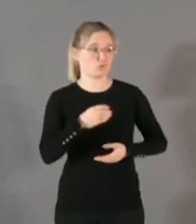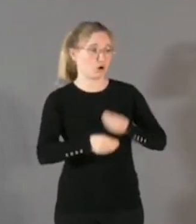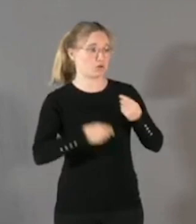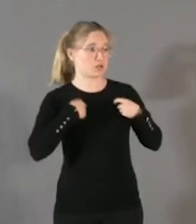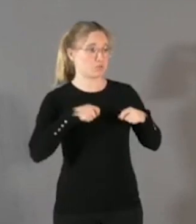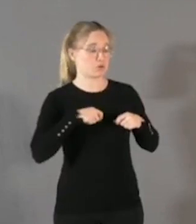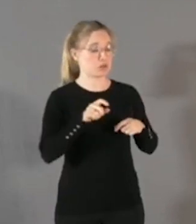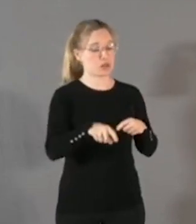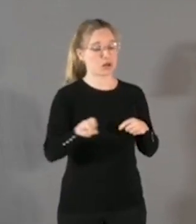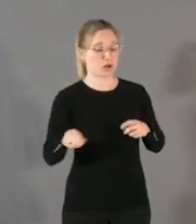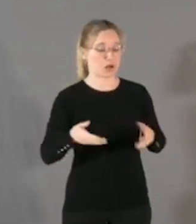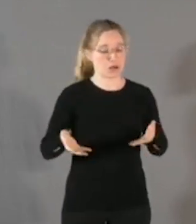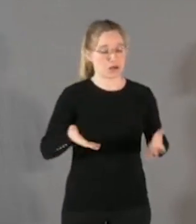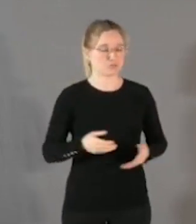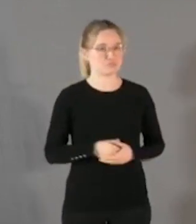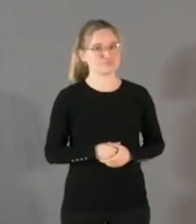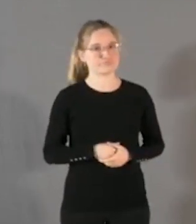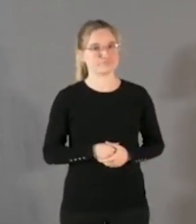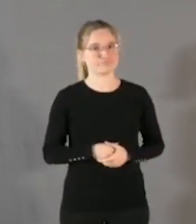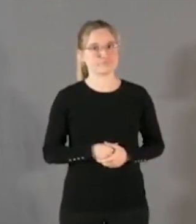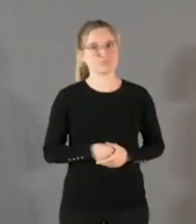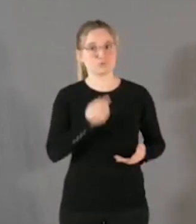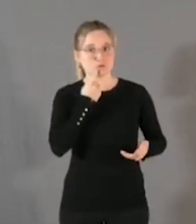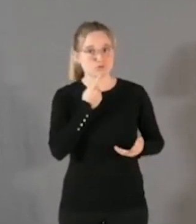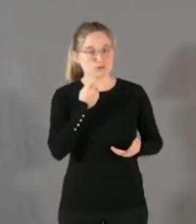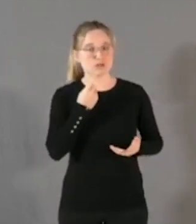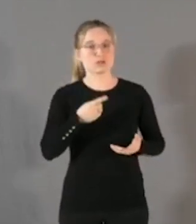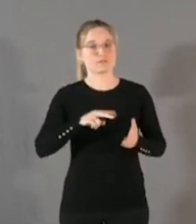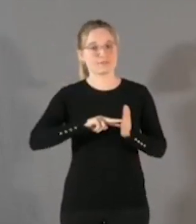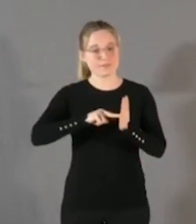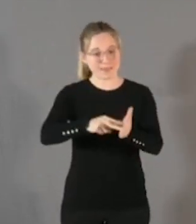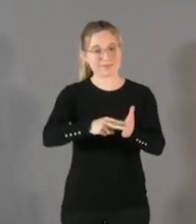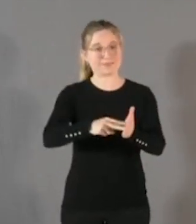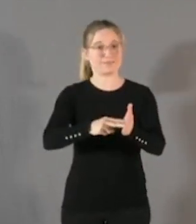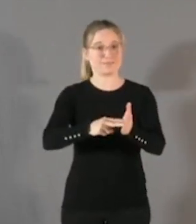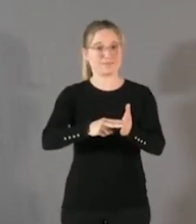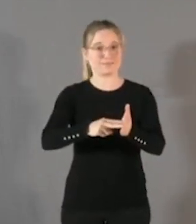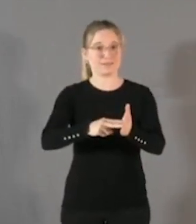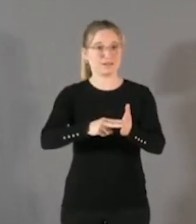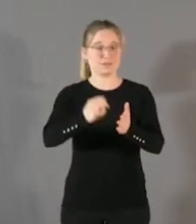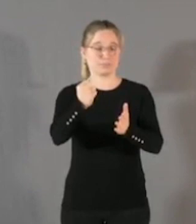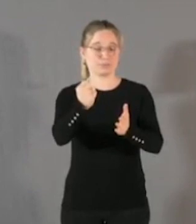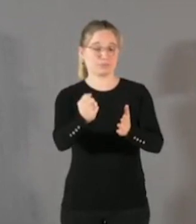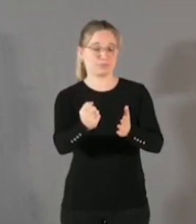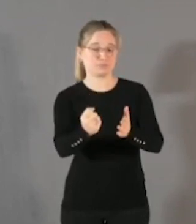dette quand même continue de diminuer pour atteindre 1,3 milliard d'euros. On va quand